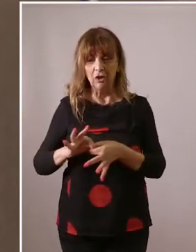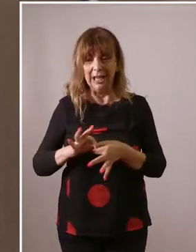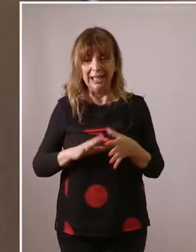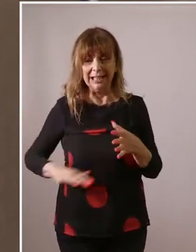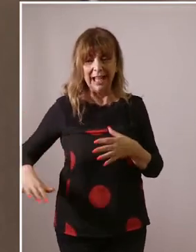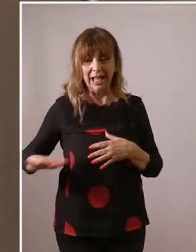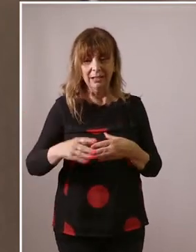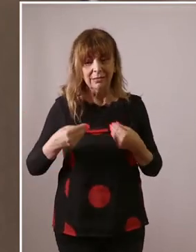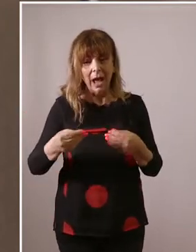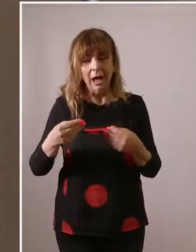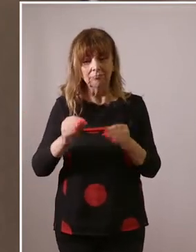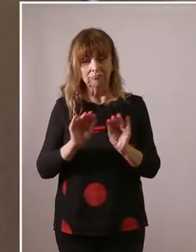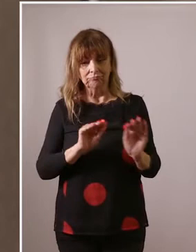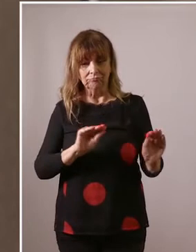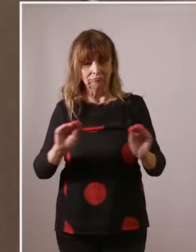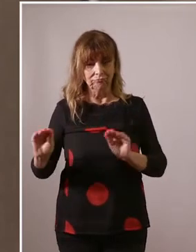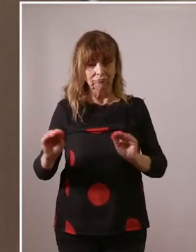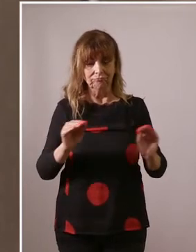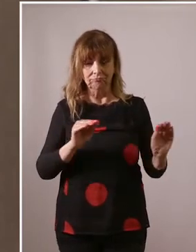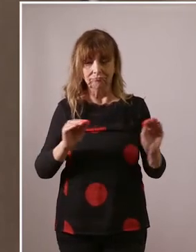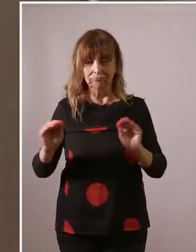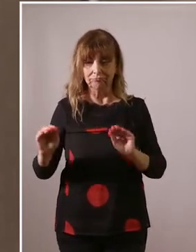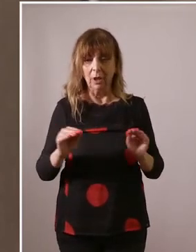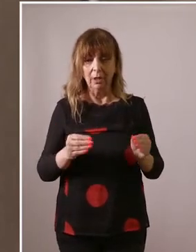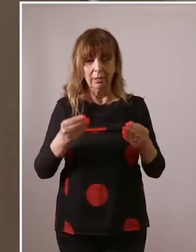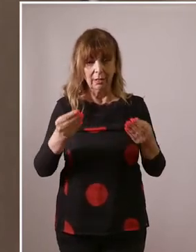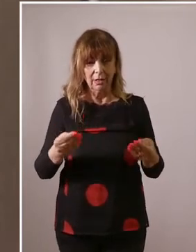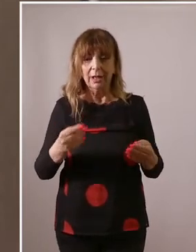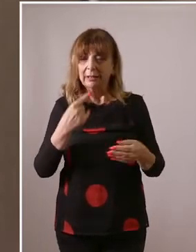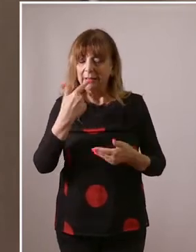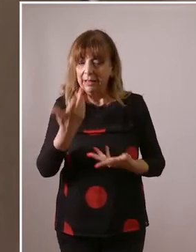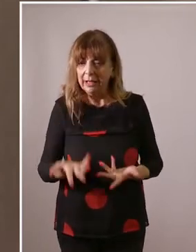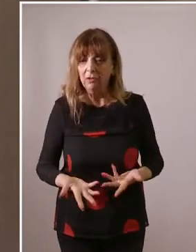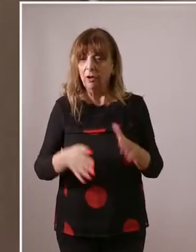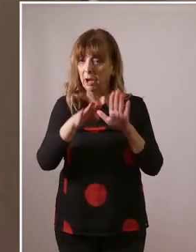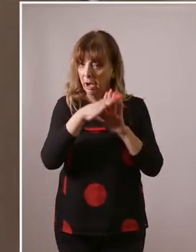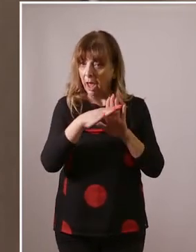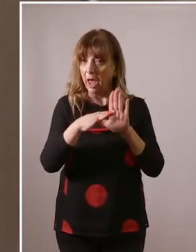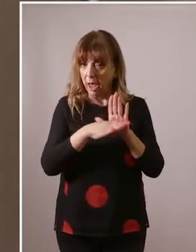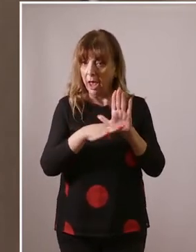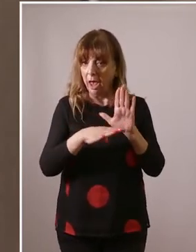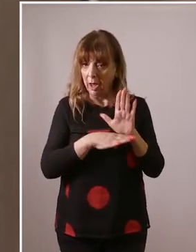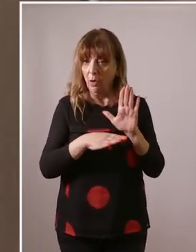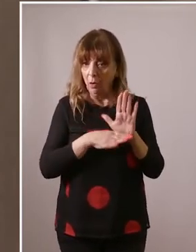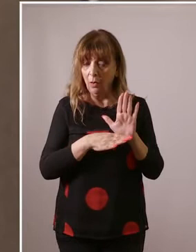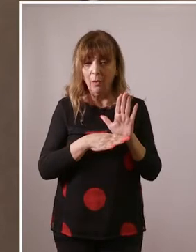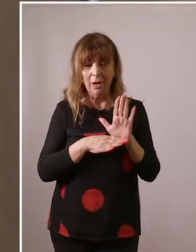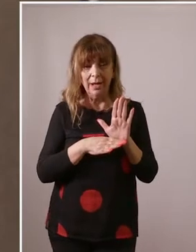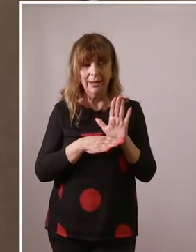ordinativa cioè che ordina le società che indica l'insieme di regole che appunto